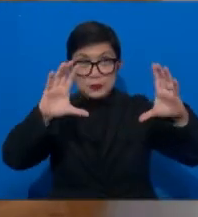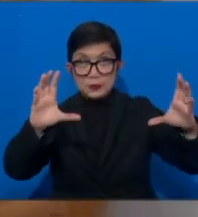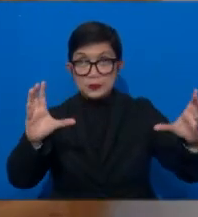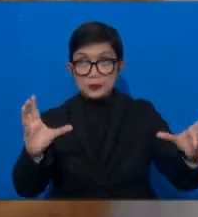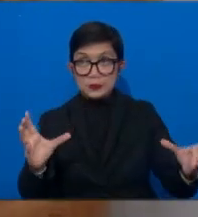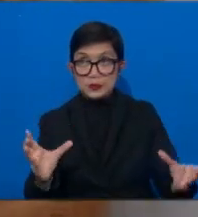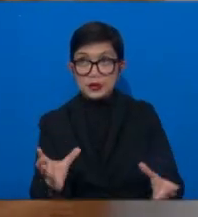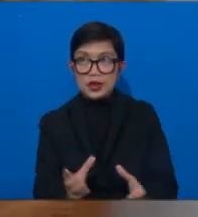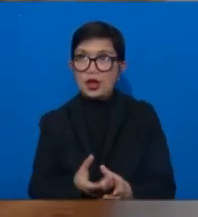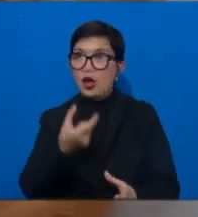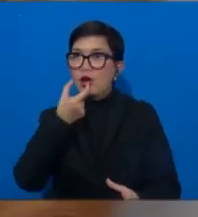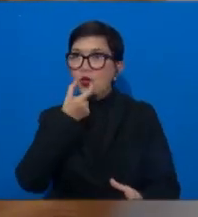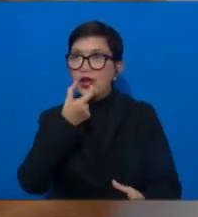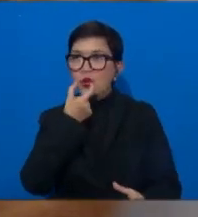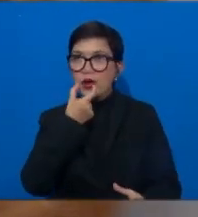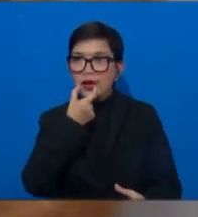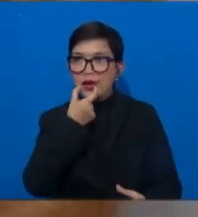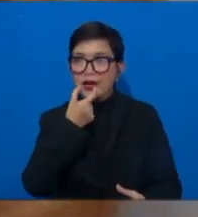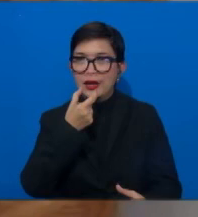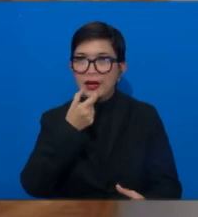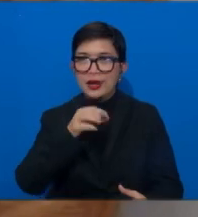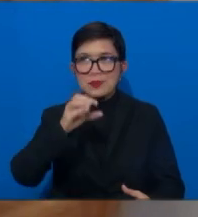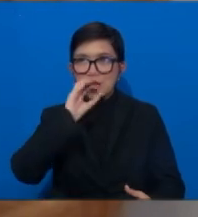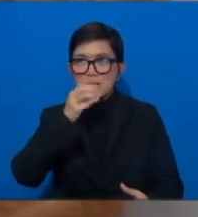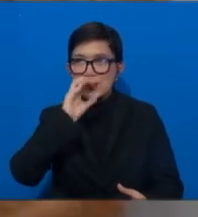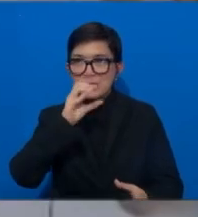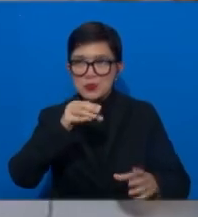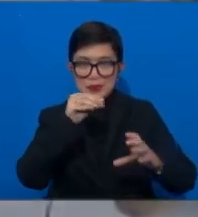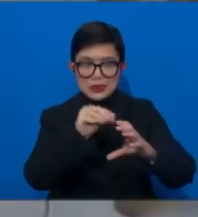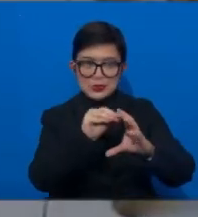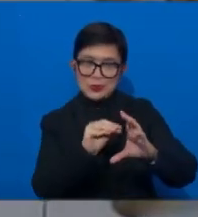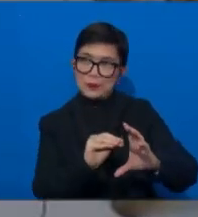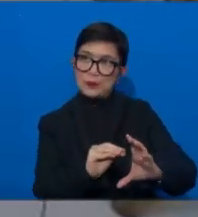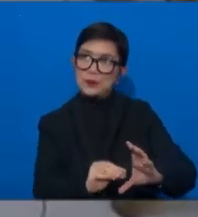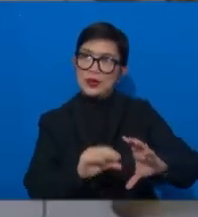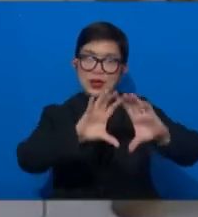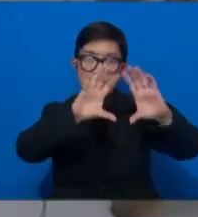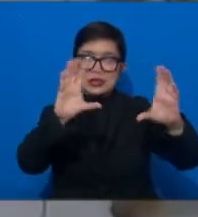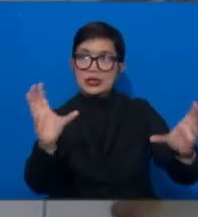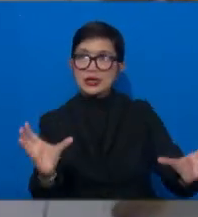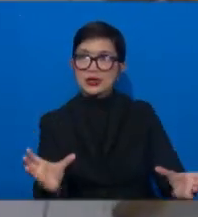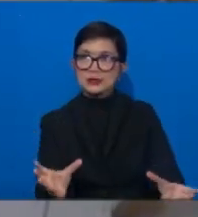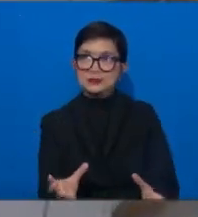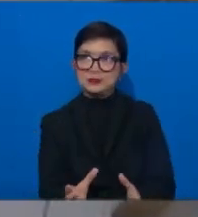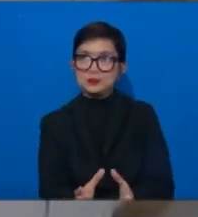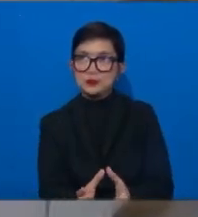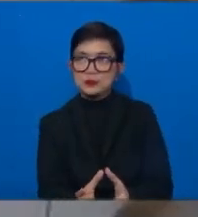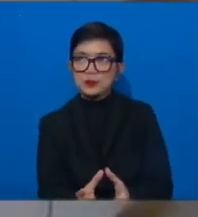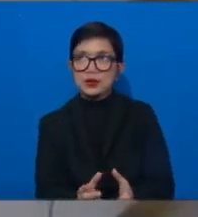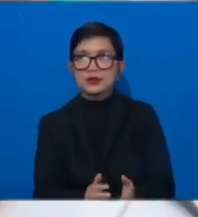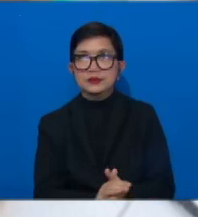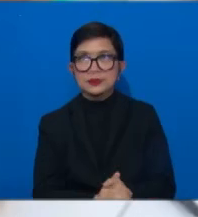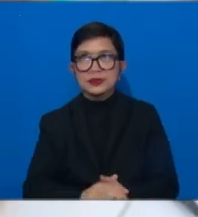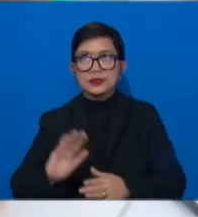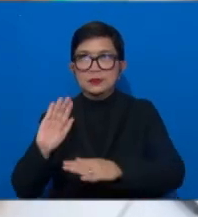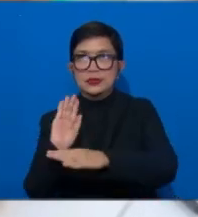Yunita dan pekerjanya harus lembur untuk menyelesaikan pesanan parsel yang masuk. Ya, pengusaha parsel di wilayah Purwokerto, Kabupaten Banyumas, Jawa Tengah